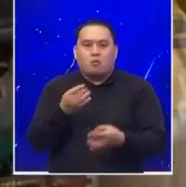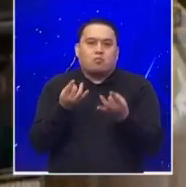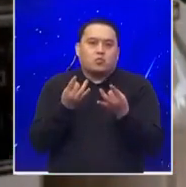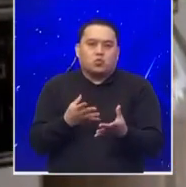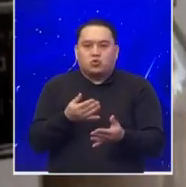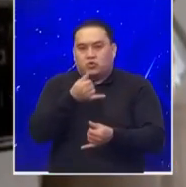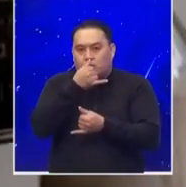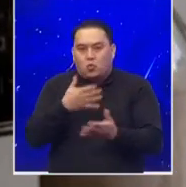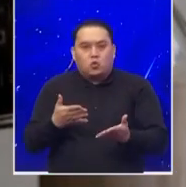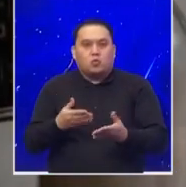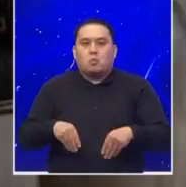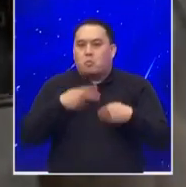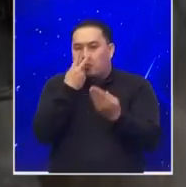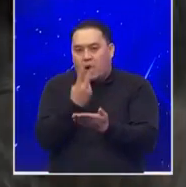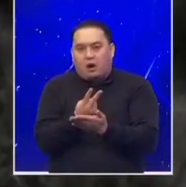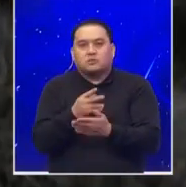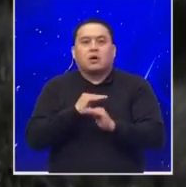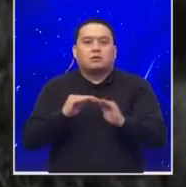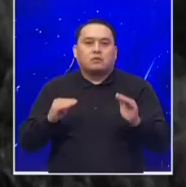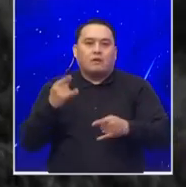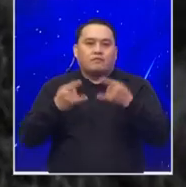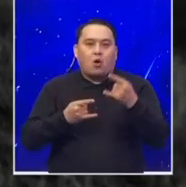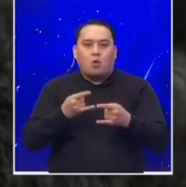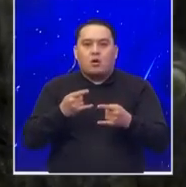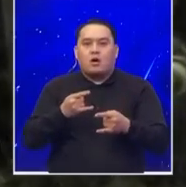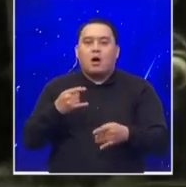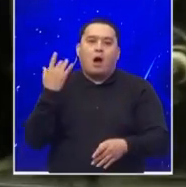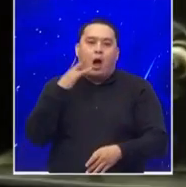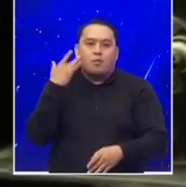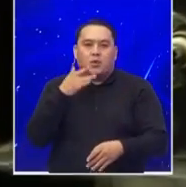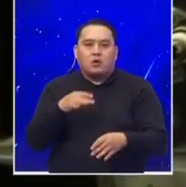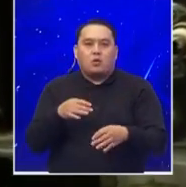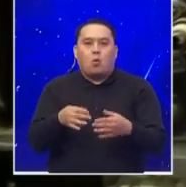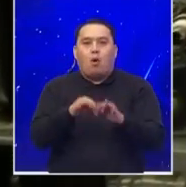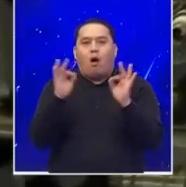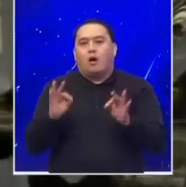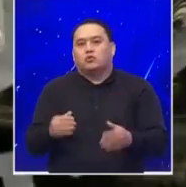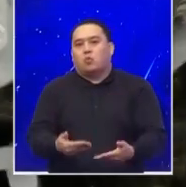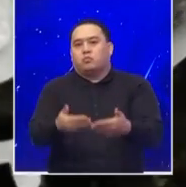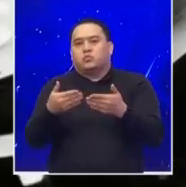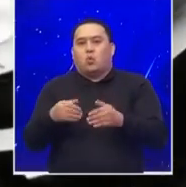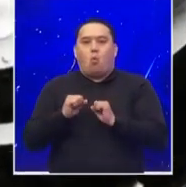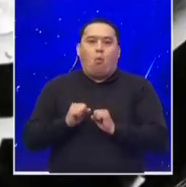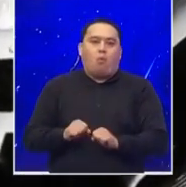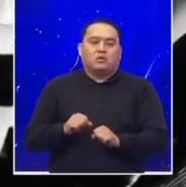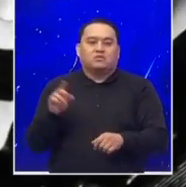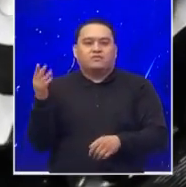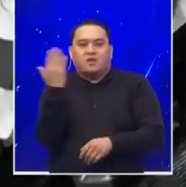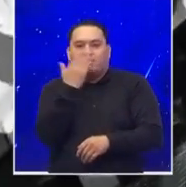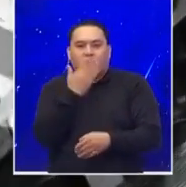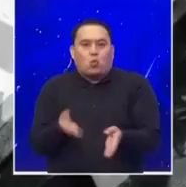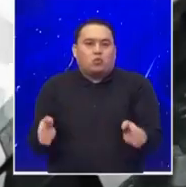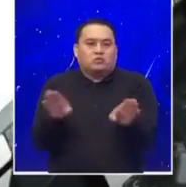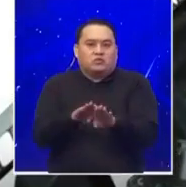просто нечего показывать на экранах. Из-за пандемии Голливуд до осени отложил все запланированные премьеры. Практически